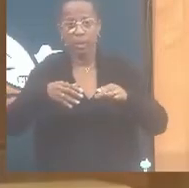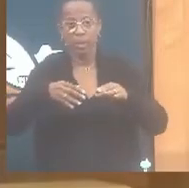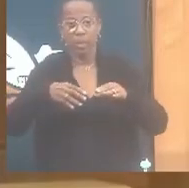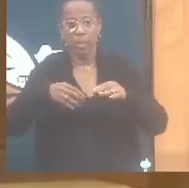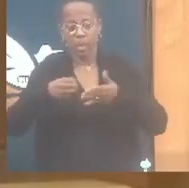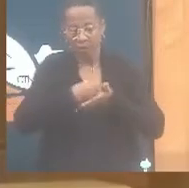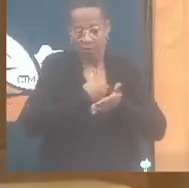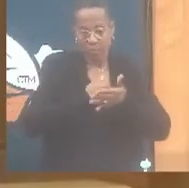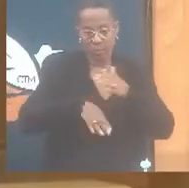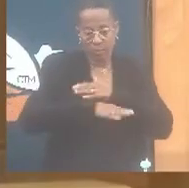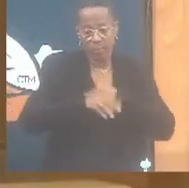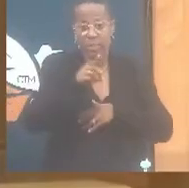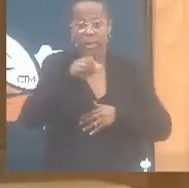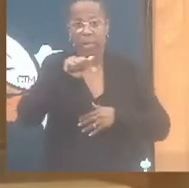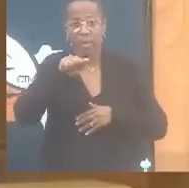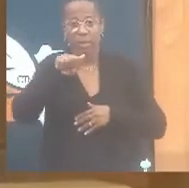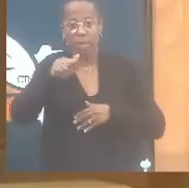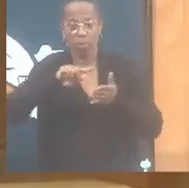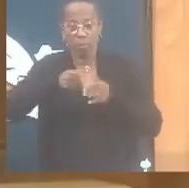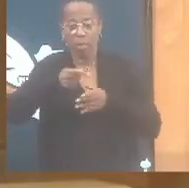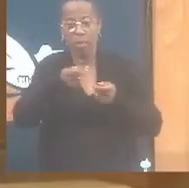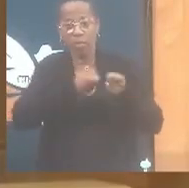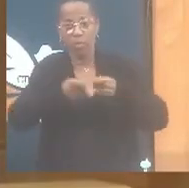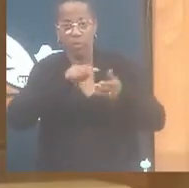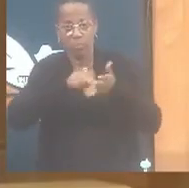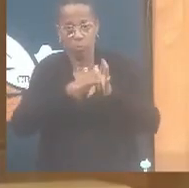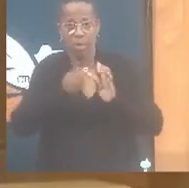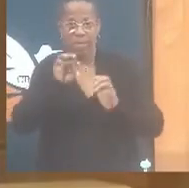sourcedata.economie.gouv.fr. Donc tout le monde pourra aller vérifier ce que je dis là.